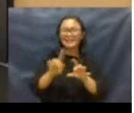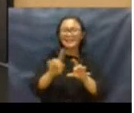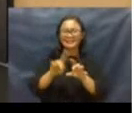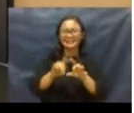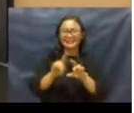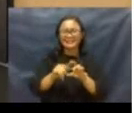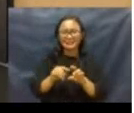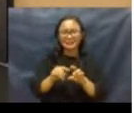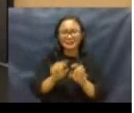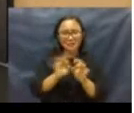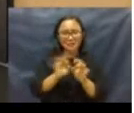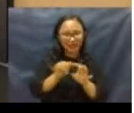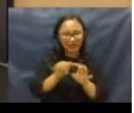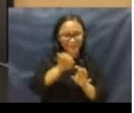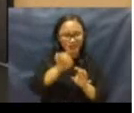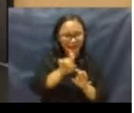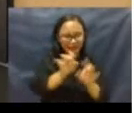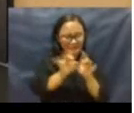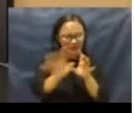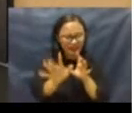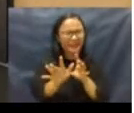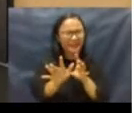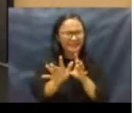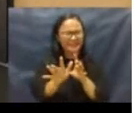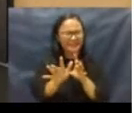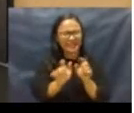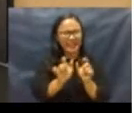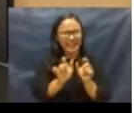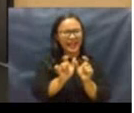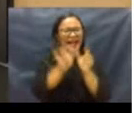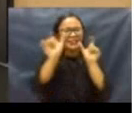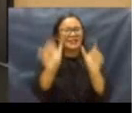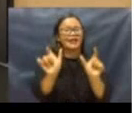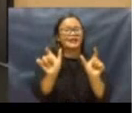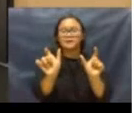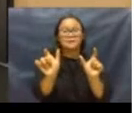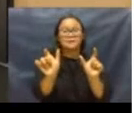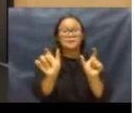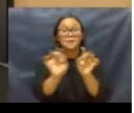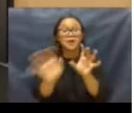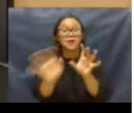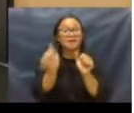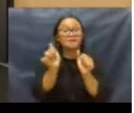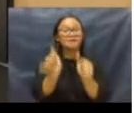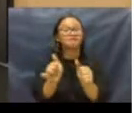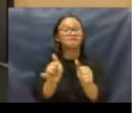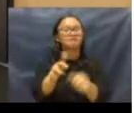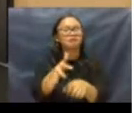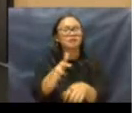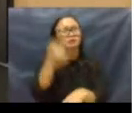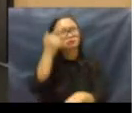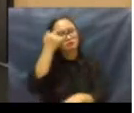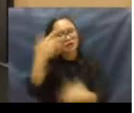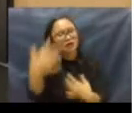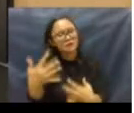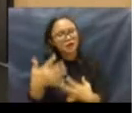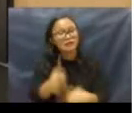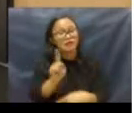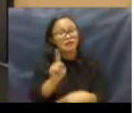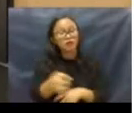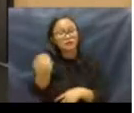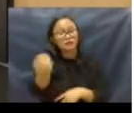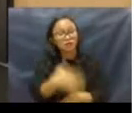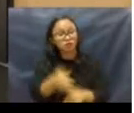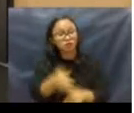loh pertanyaannya. Kata-katanya beda, jadi silahkan ditebak lagi kira-kira apa. Kalau sudah tahu jawabannya,